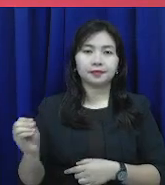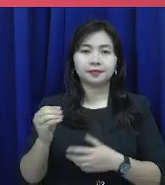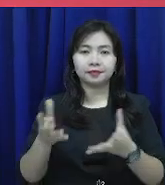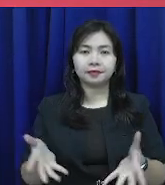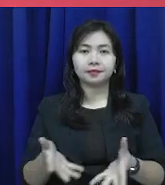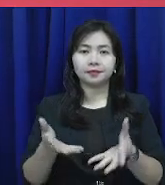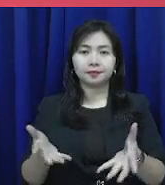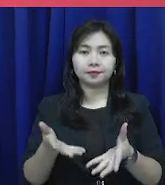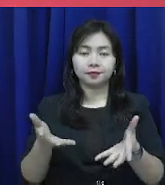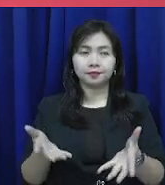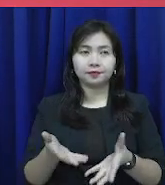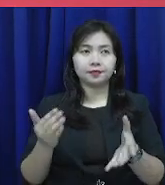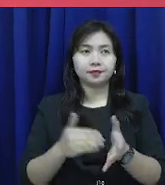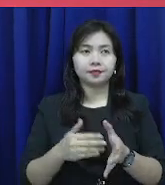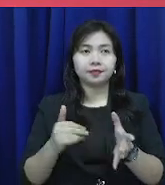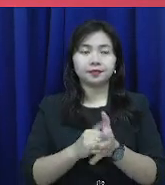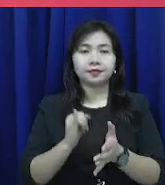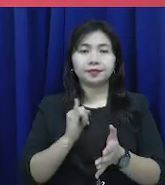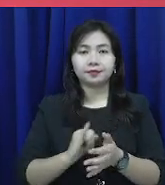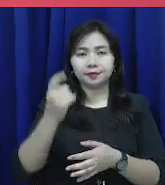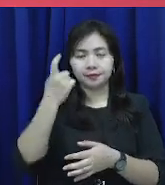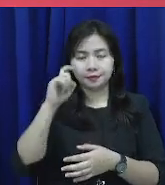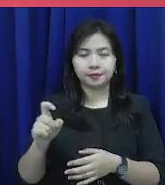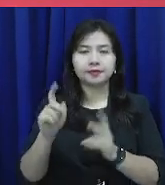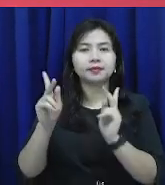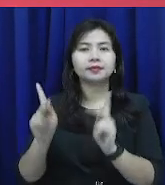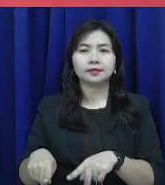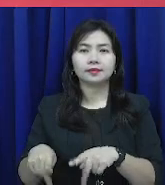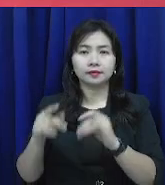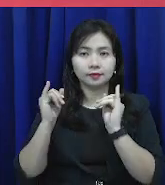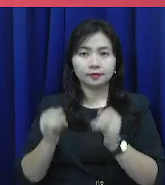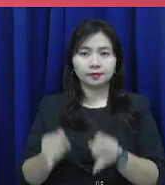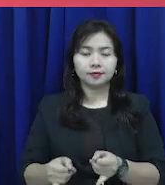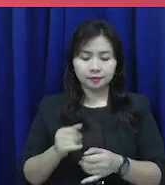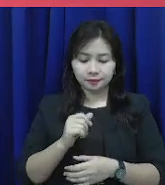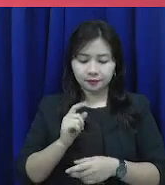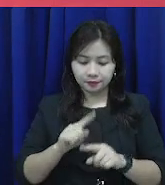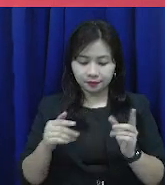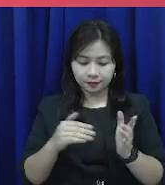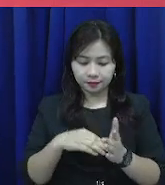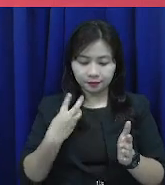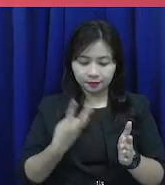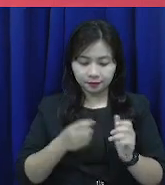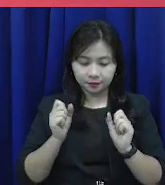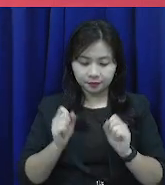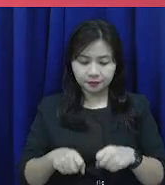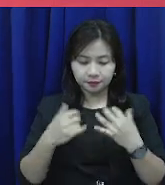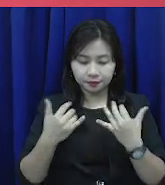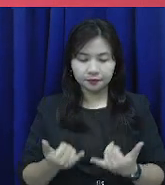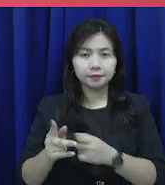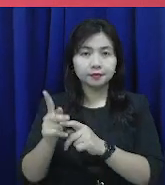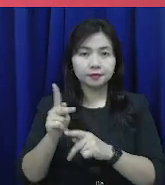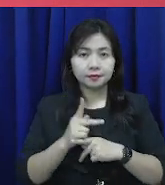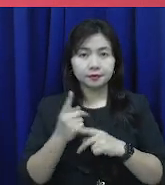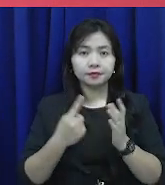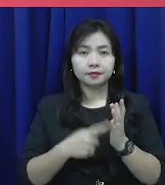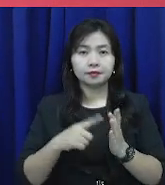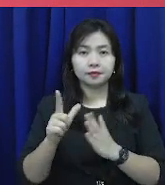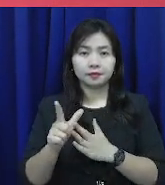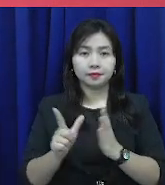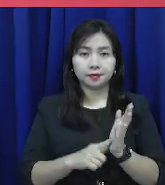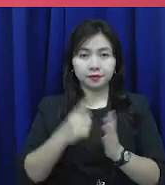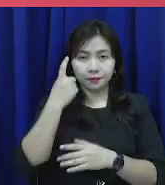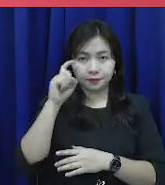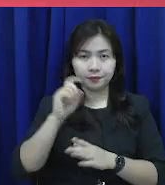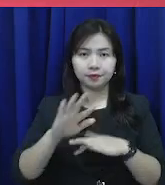diyan this goes individual personal not only for the young people but we can take this lesson for everyone of us of course ah